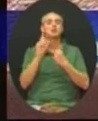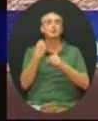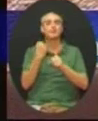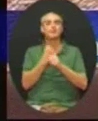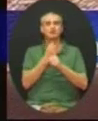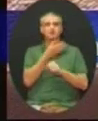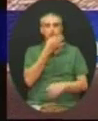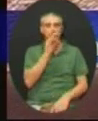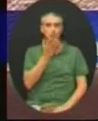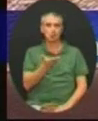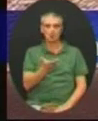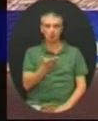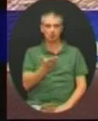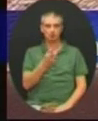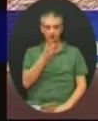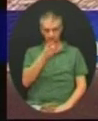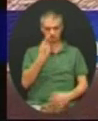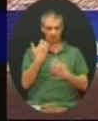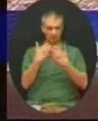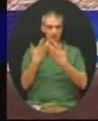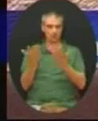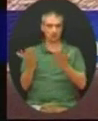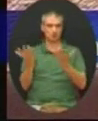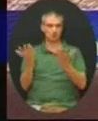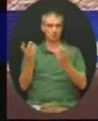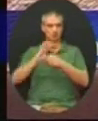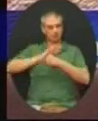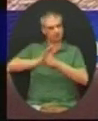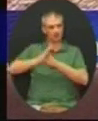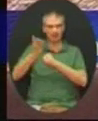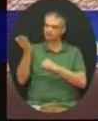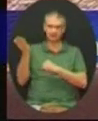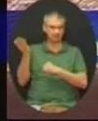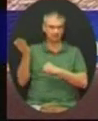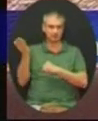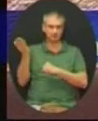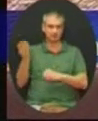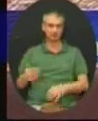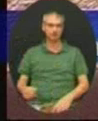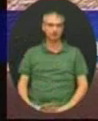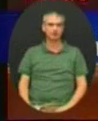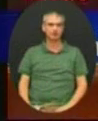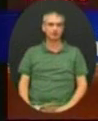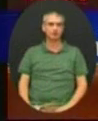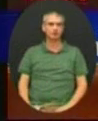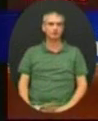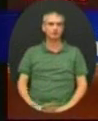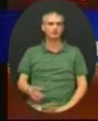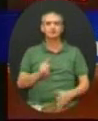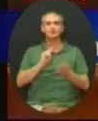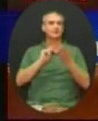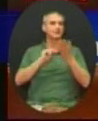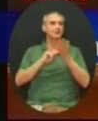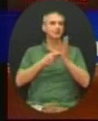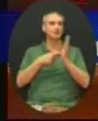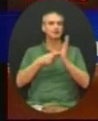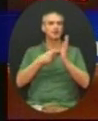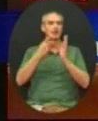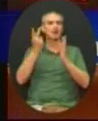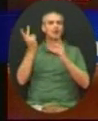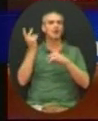מעשים מותרים. זה המנגנון המקרטיסטי. המנגנון המקרטיסטי נועד